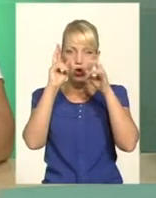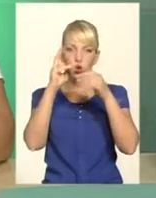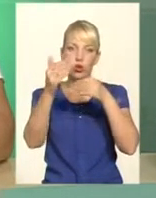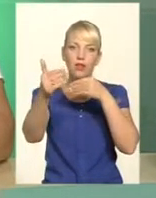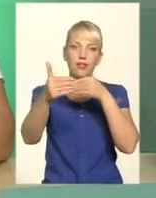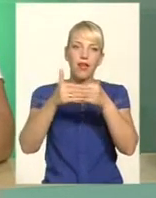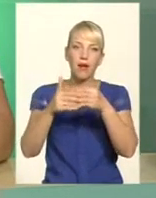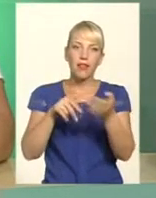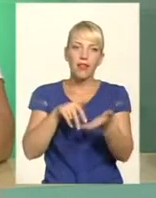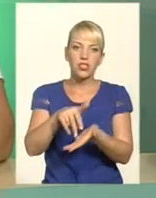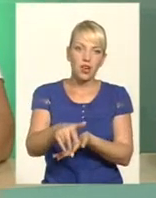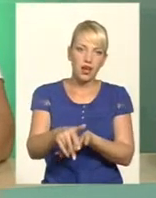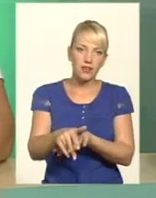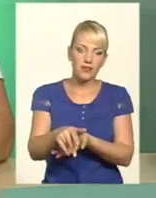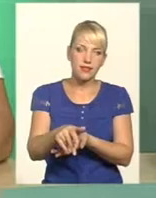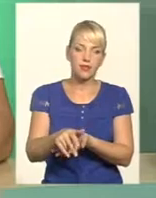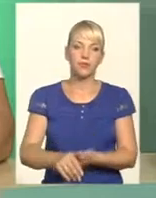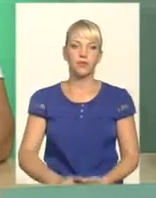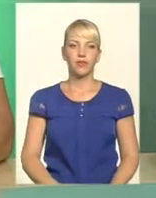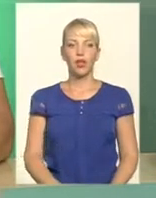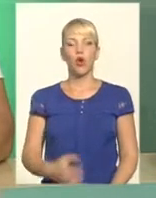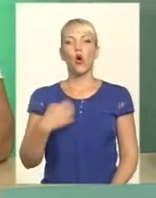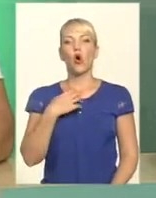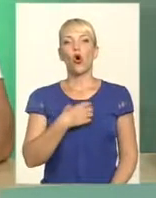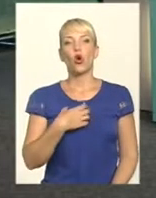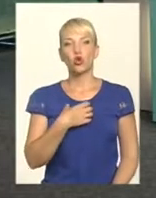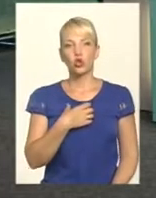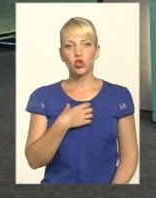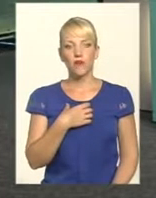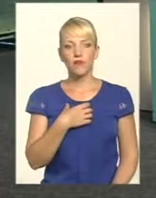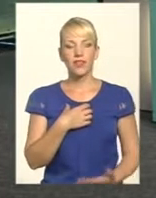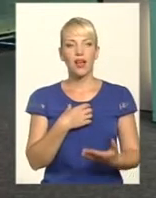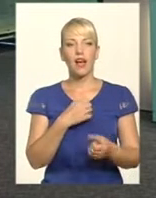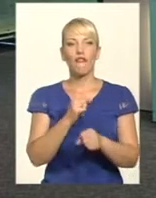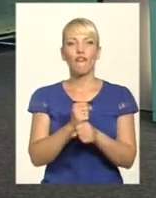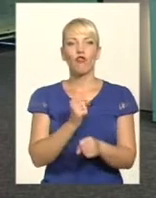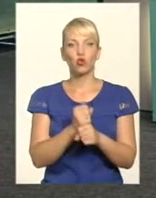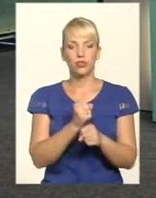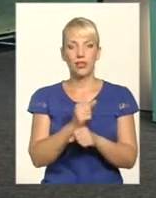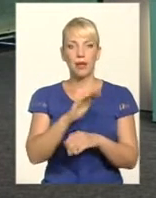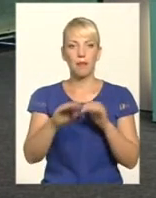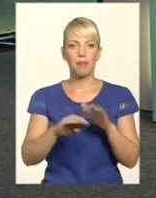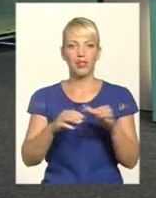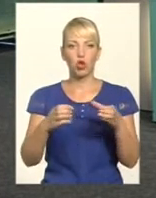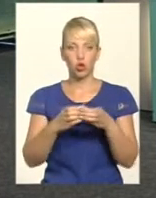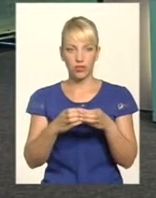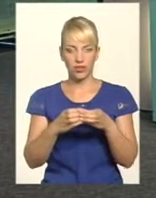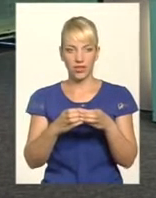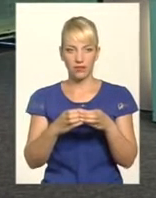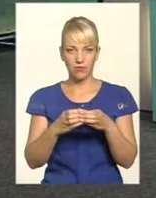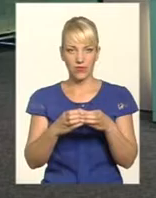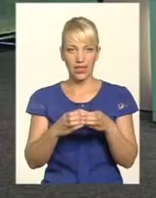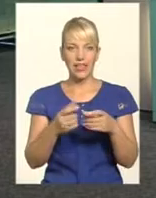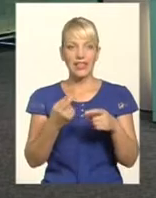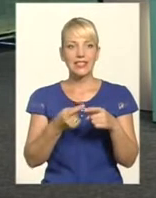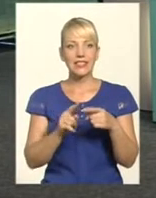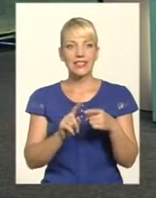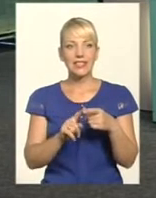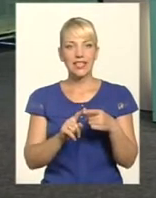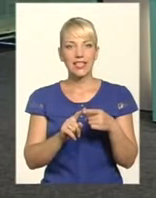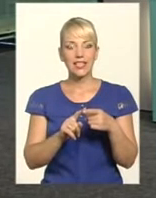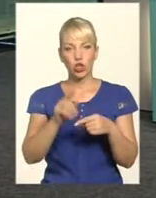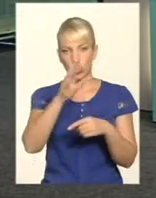нас відходить. Основна функція підрозділів, як ви кажете, даних, це ми, як кажуть для нас, це ми